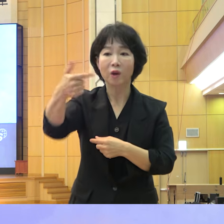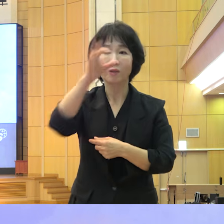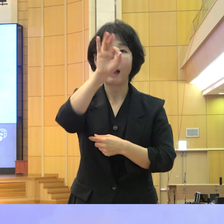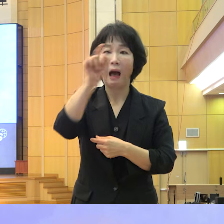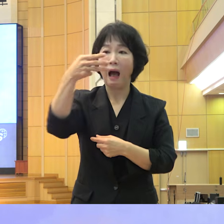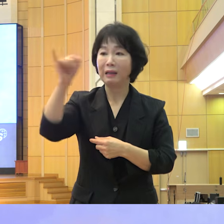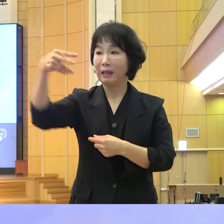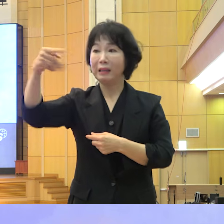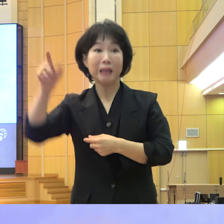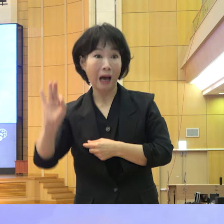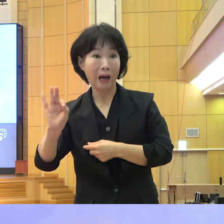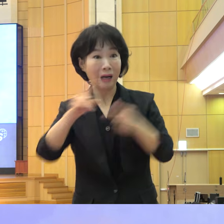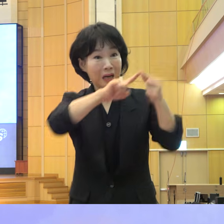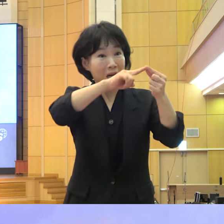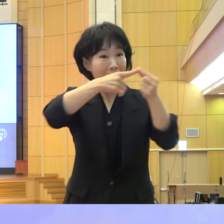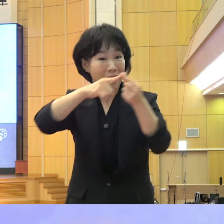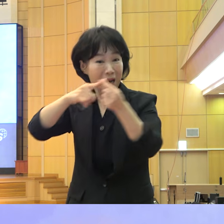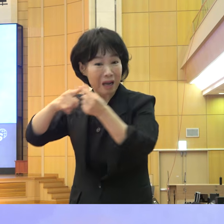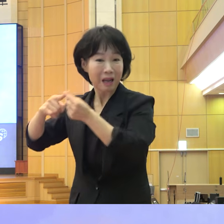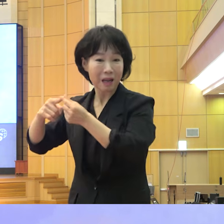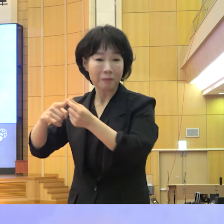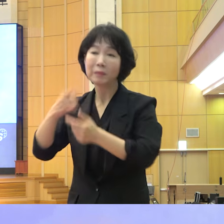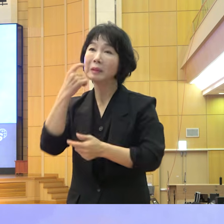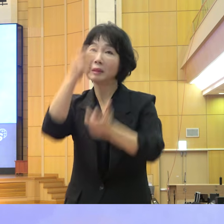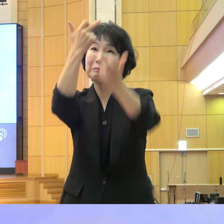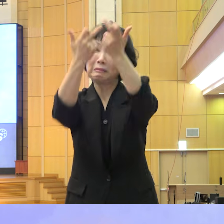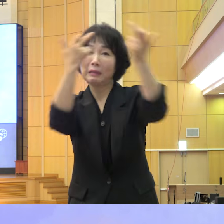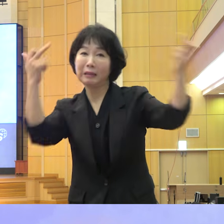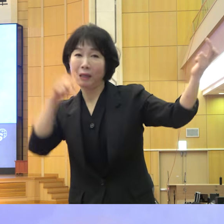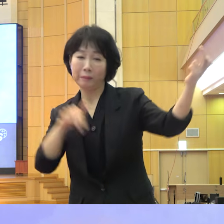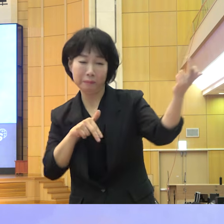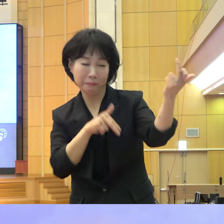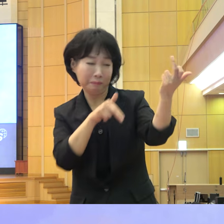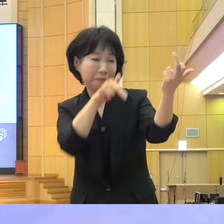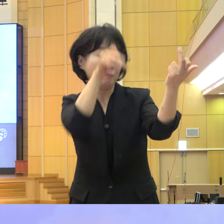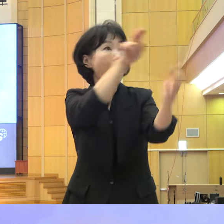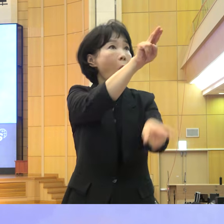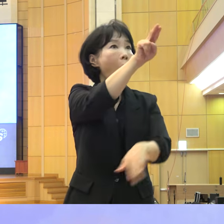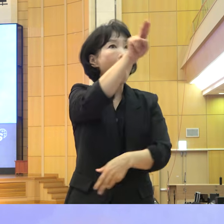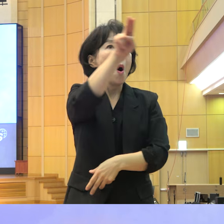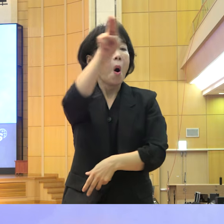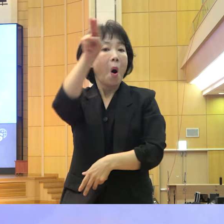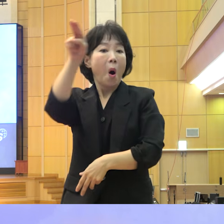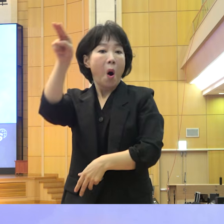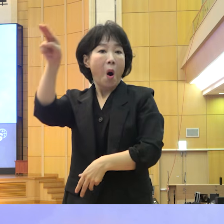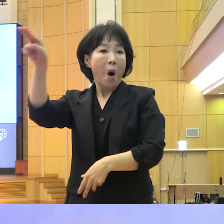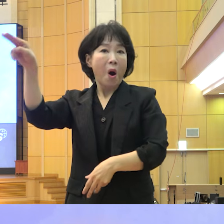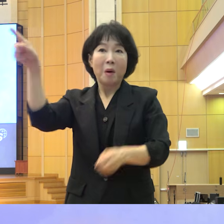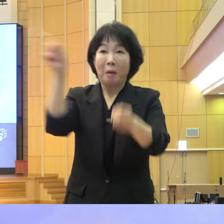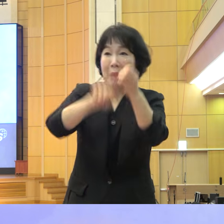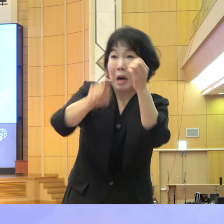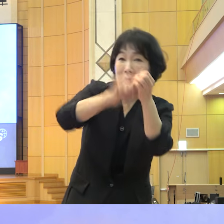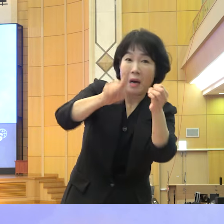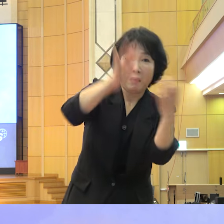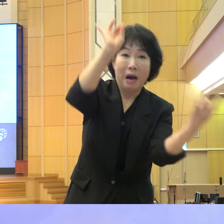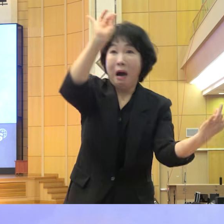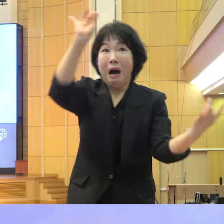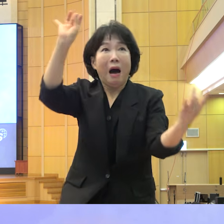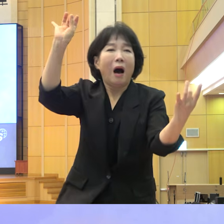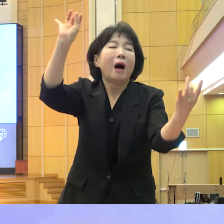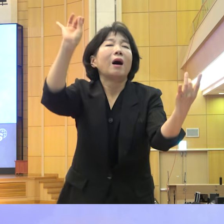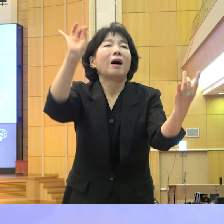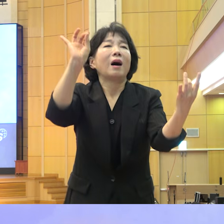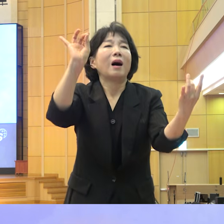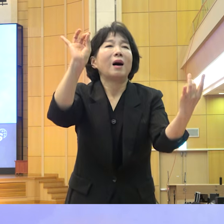나오는 것 같은데, 금강산에 올라가니 8만 구암자 칠성당에 모여 앉아 팔자에 없는 아들 달라달라고